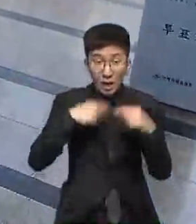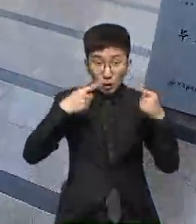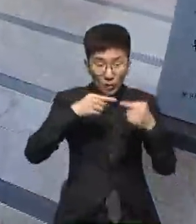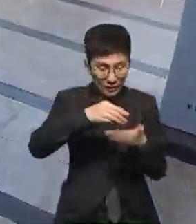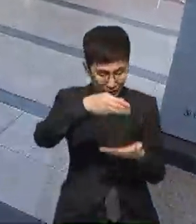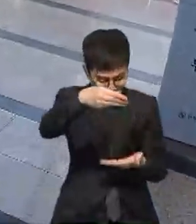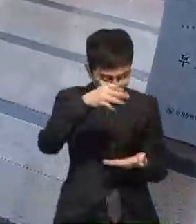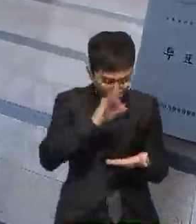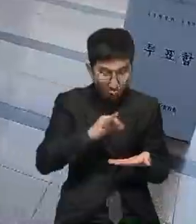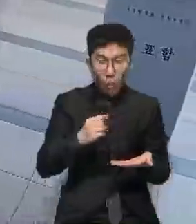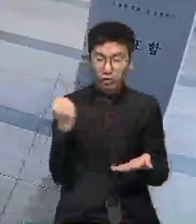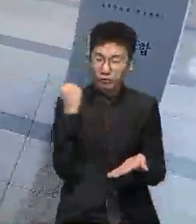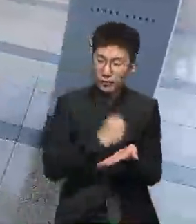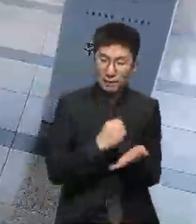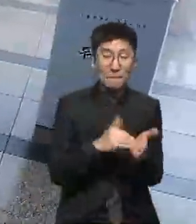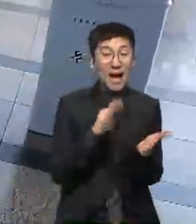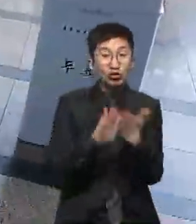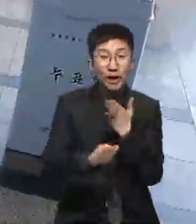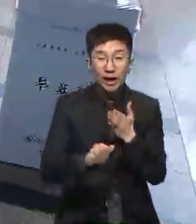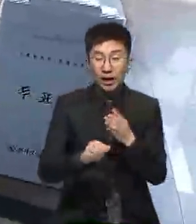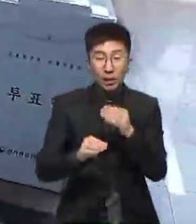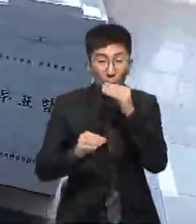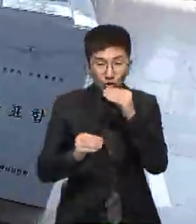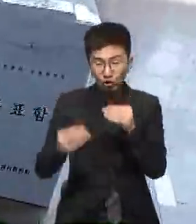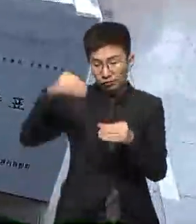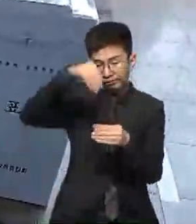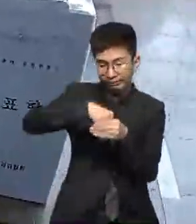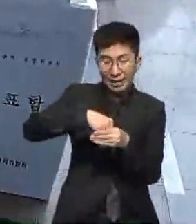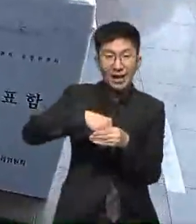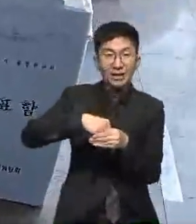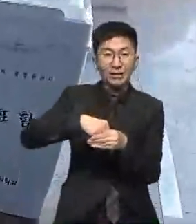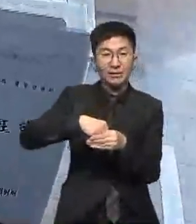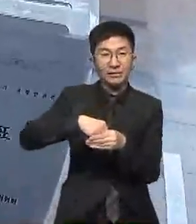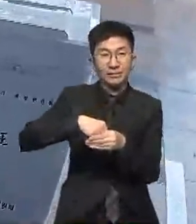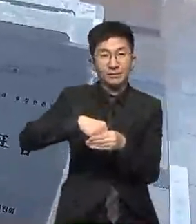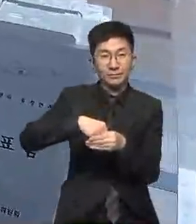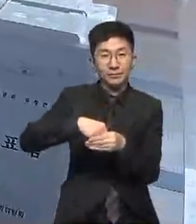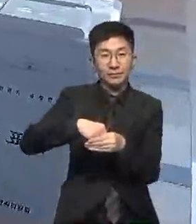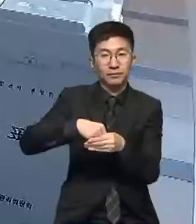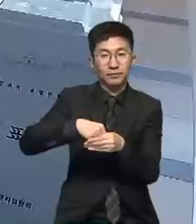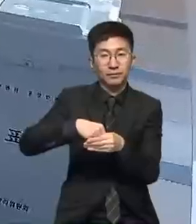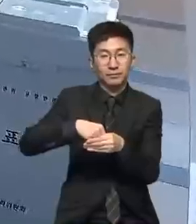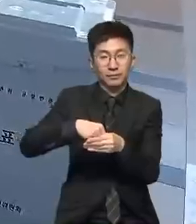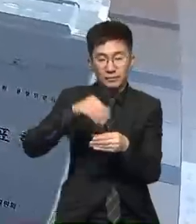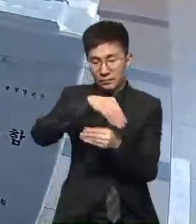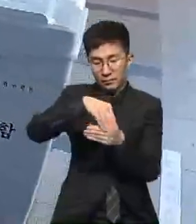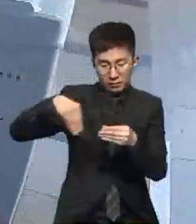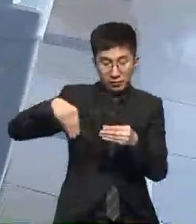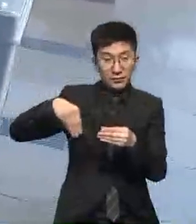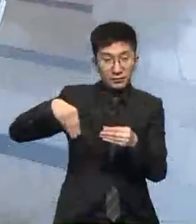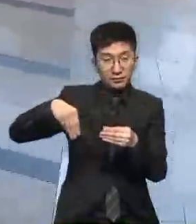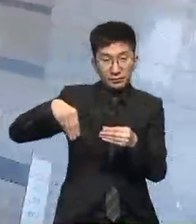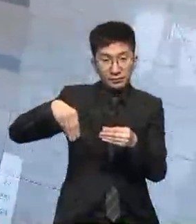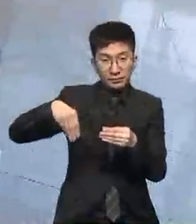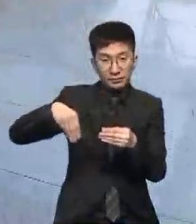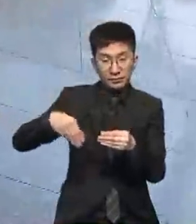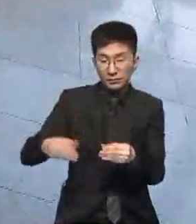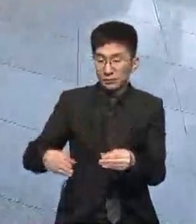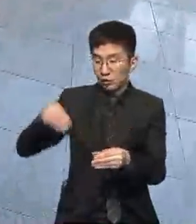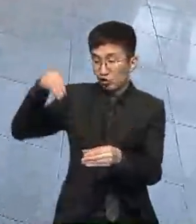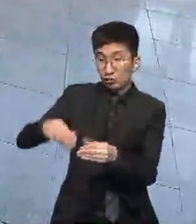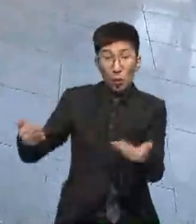뒤 나와서 회송용 봉투에 투표용지를 반으로 접어 넣은 뒤 밀봉하고 투표함으로